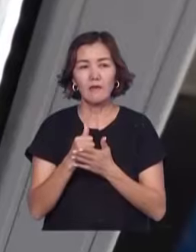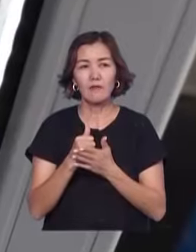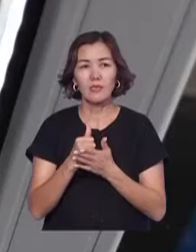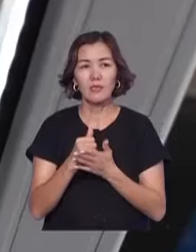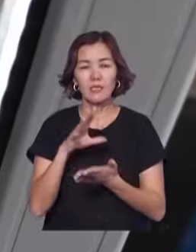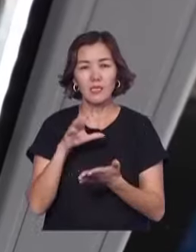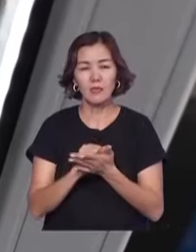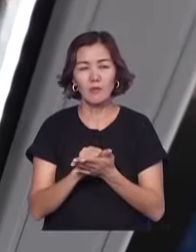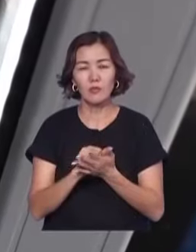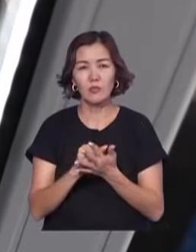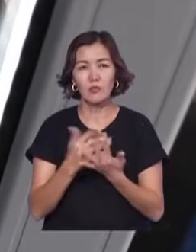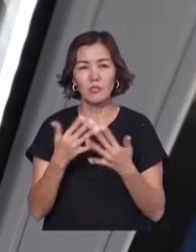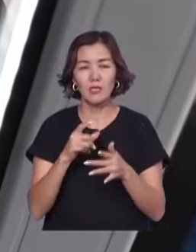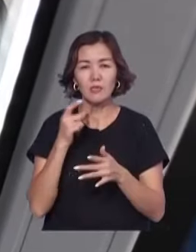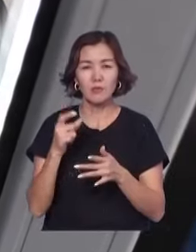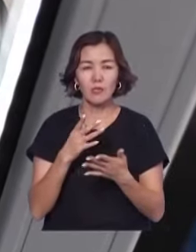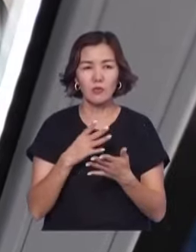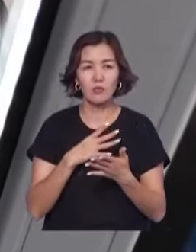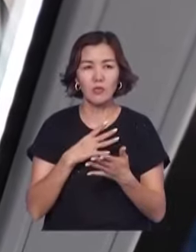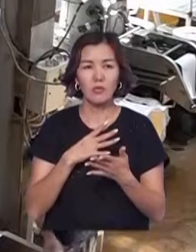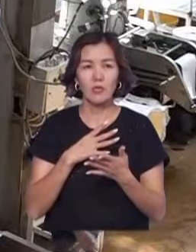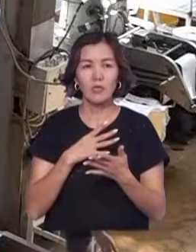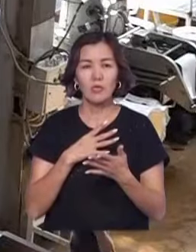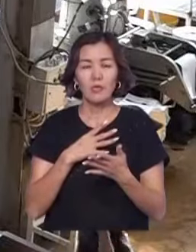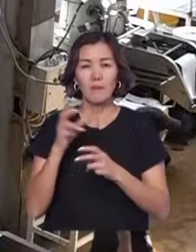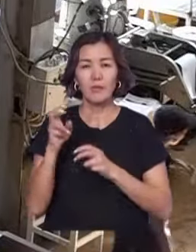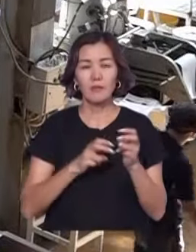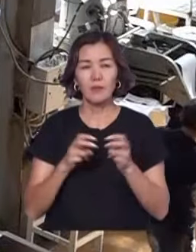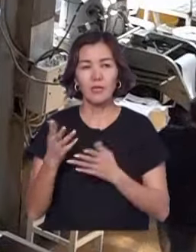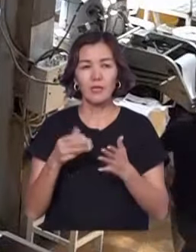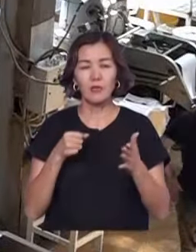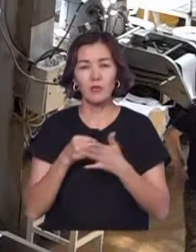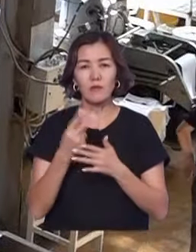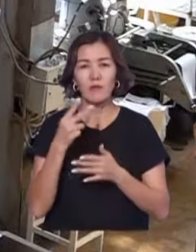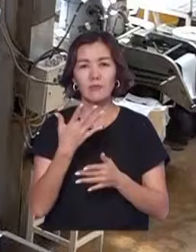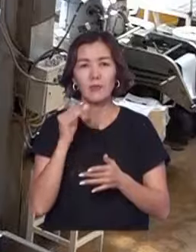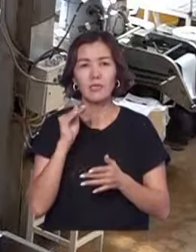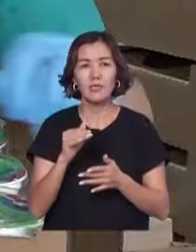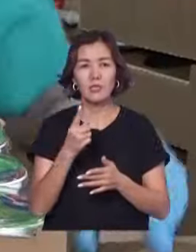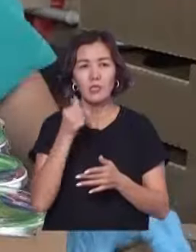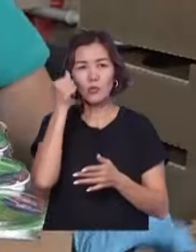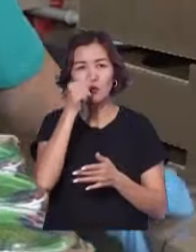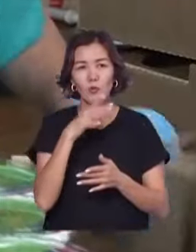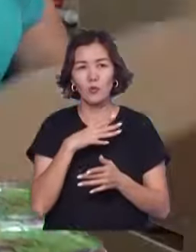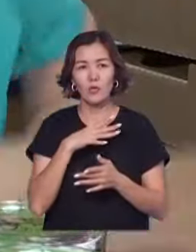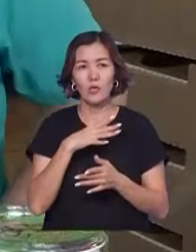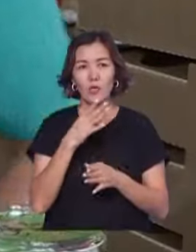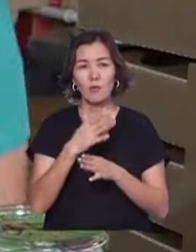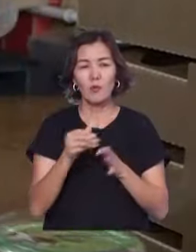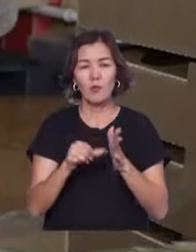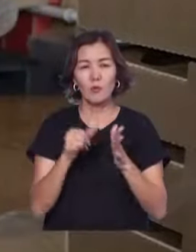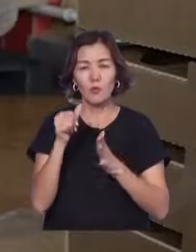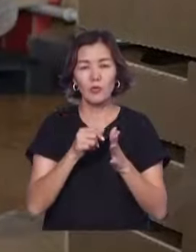занимающихся переработкой сельхозпродукции. На сегодня производственная мощность предприятия достигает 25 тысяч тонн в год. По итогам полугодия